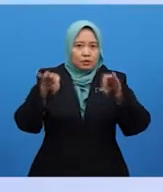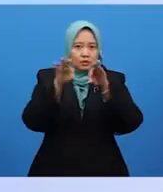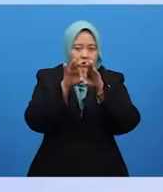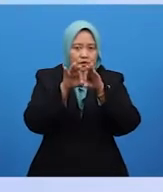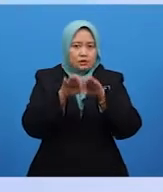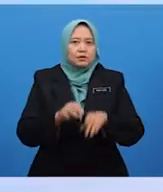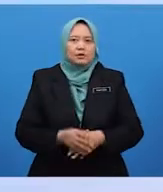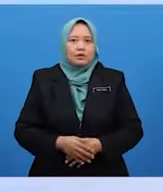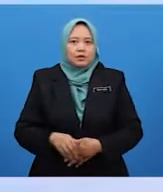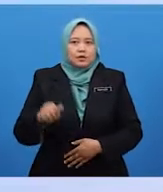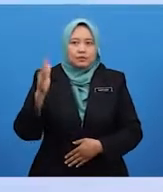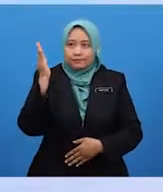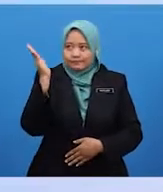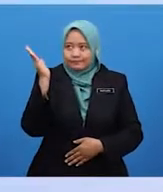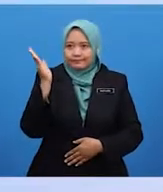automobil,